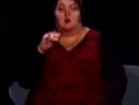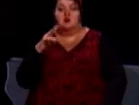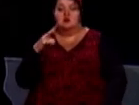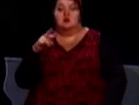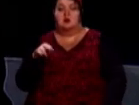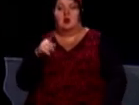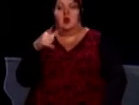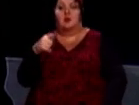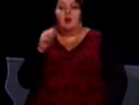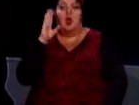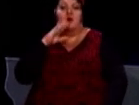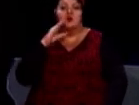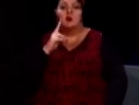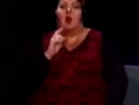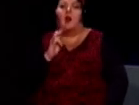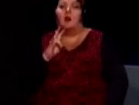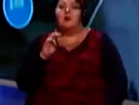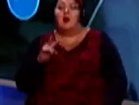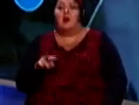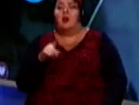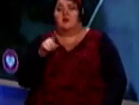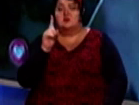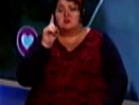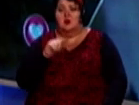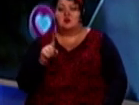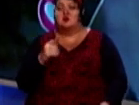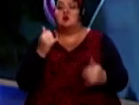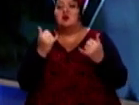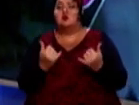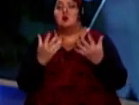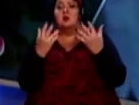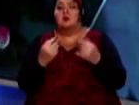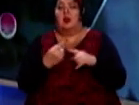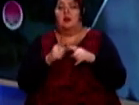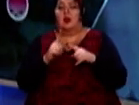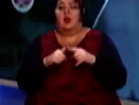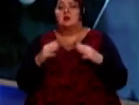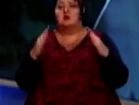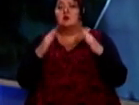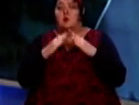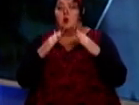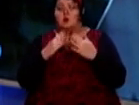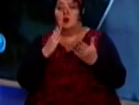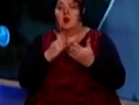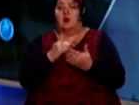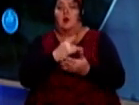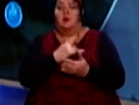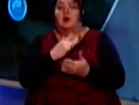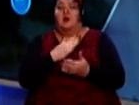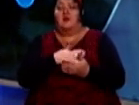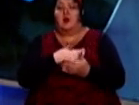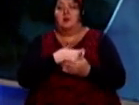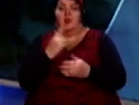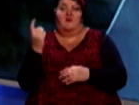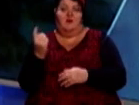музей, там, де водоканал. Угу. Ну, ви ж знаєте, що на сьогоднішній день ця споруда є в приватній власності, фонд імені Бажана.